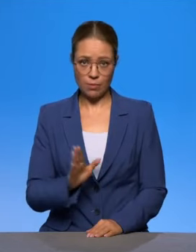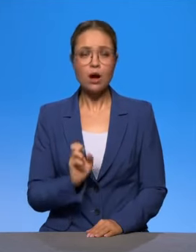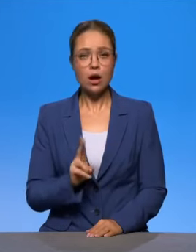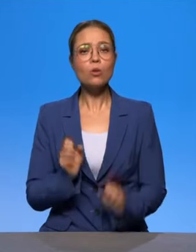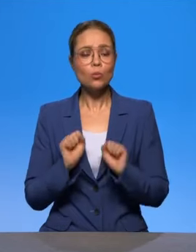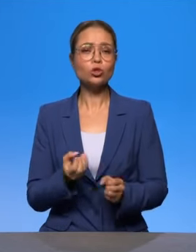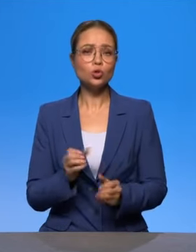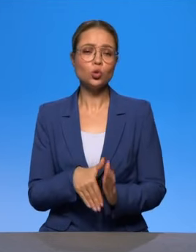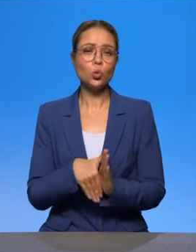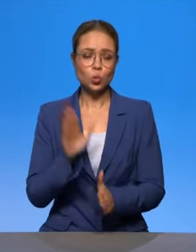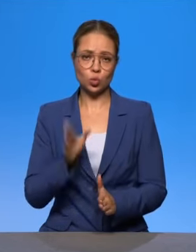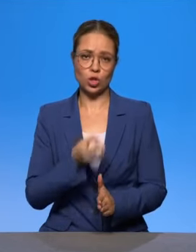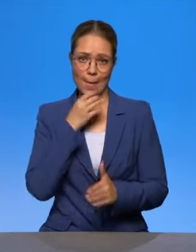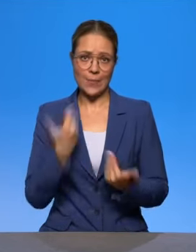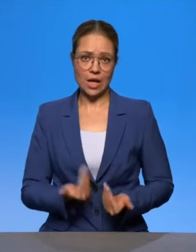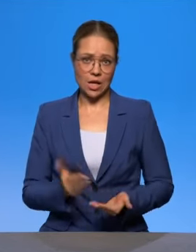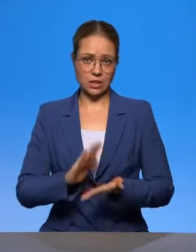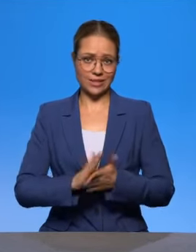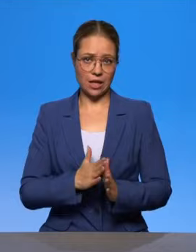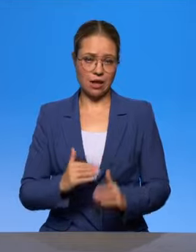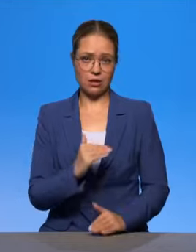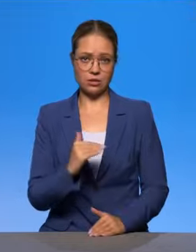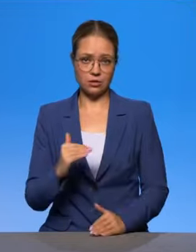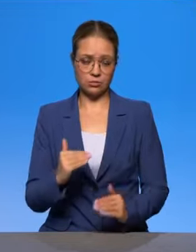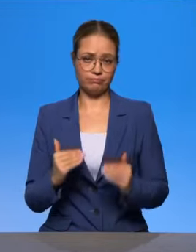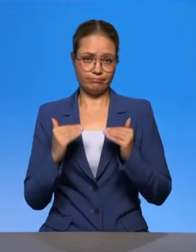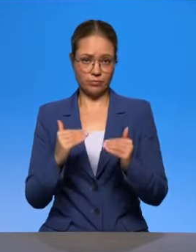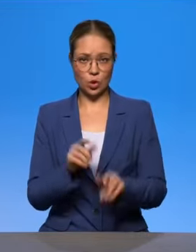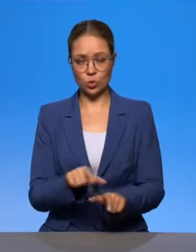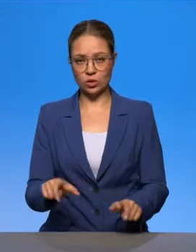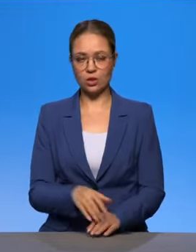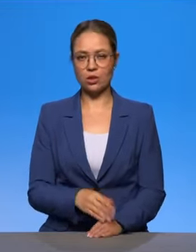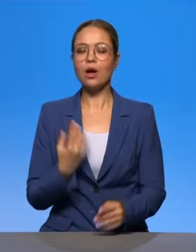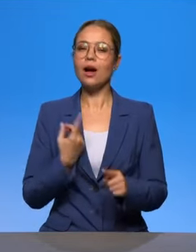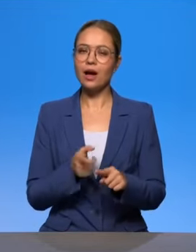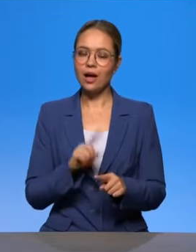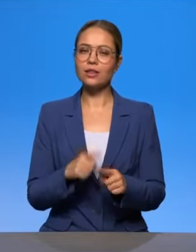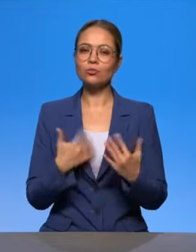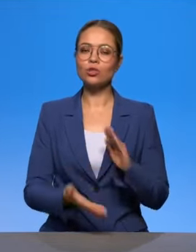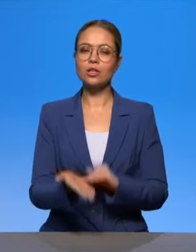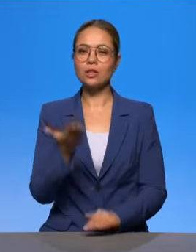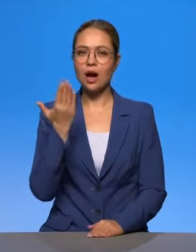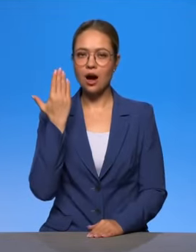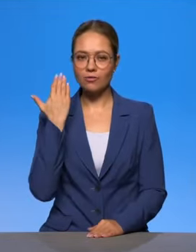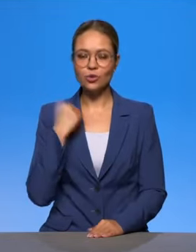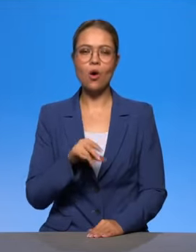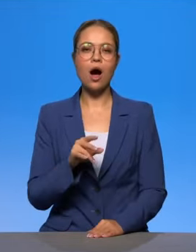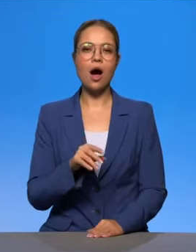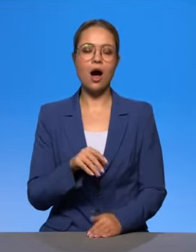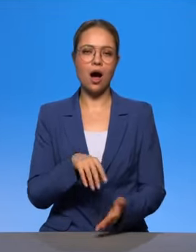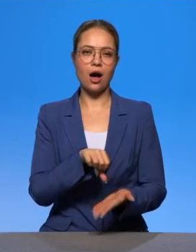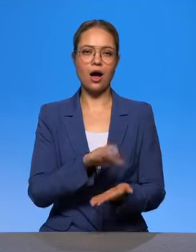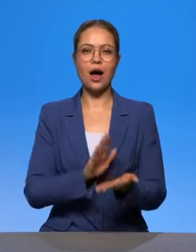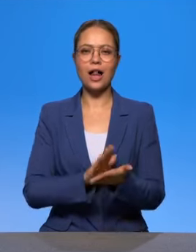людей? Нет, благосостояние людей – это уже давно, как говорится, лауреаты Нобелевской премии по